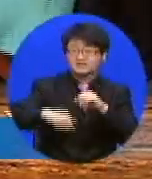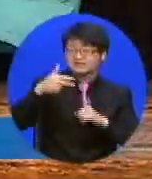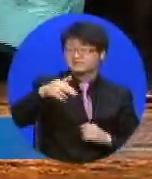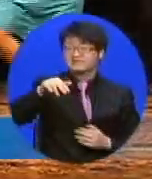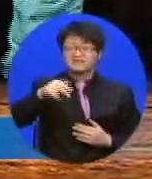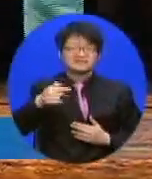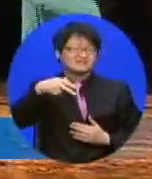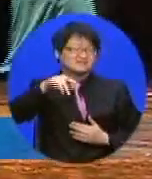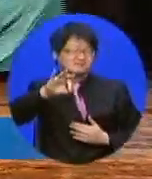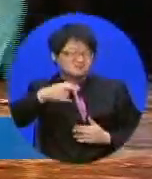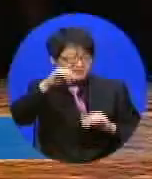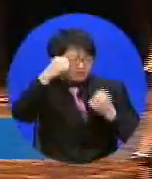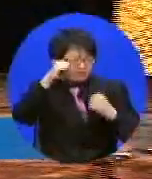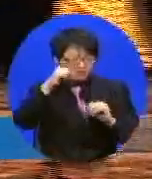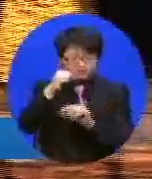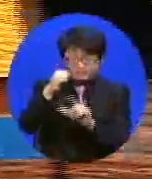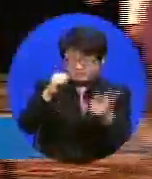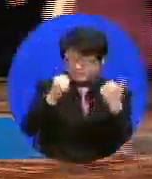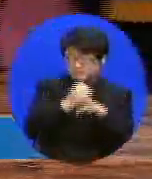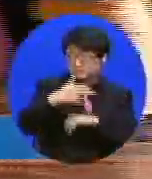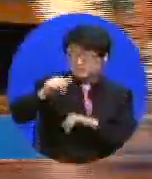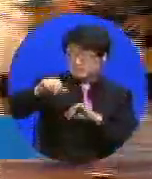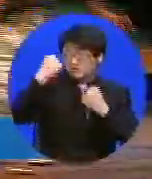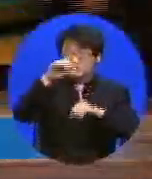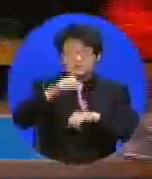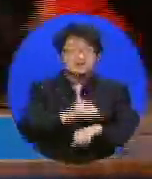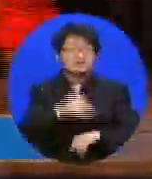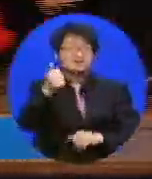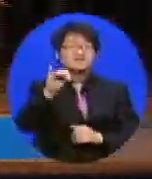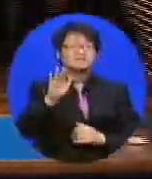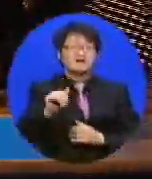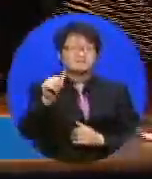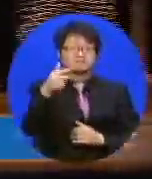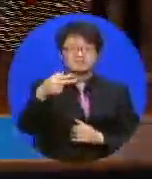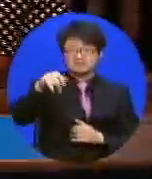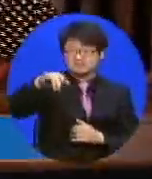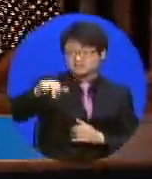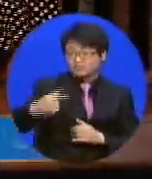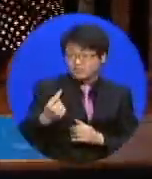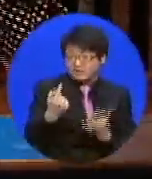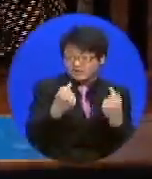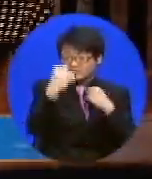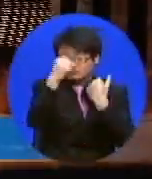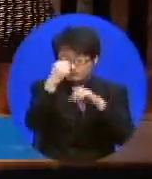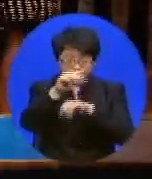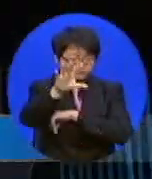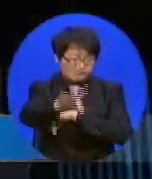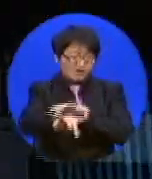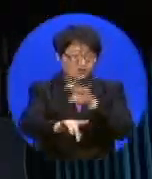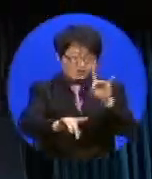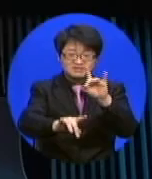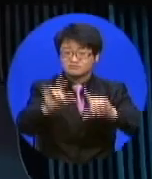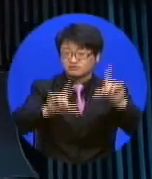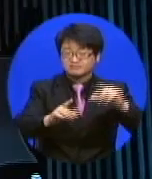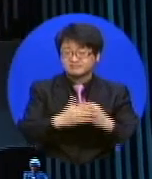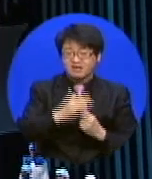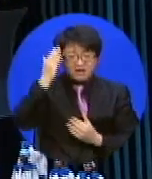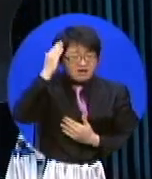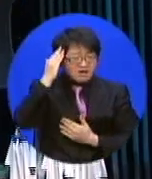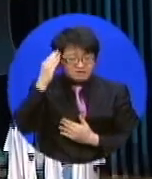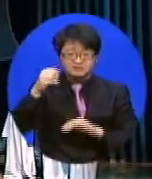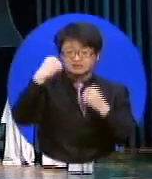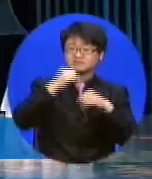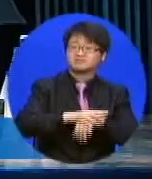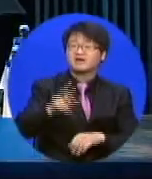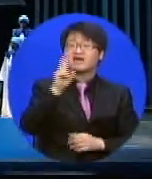재즈와 스윙이 넘쳐 흐르고 클럽에서는 힙합과 디스코 같은 현대음악과 춤이 어우러집니다. 흑인 연기자들의